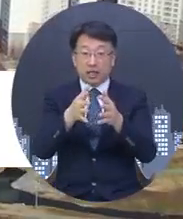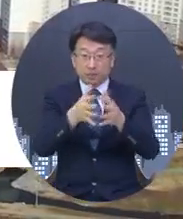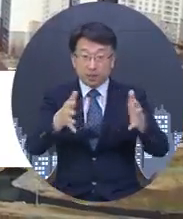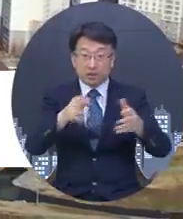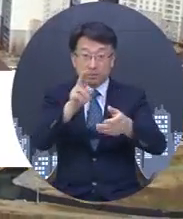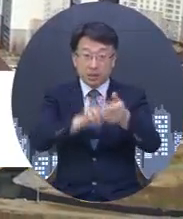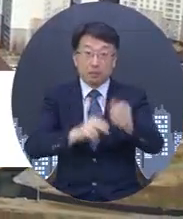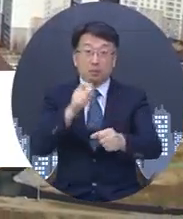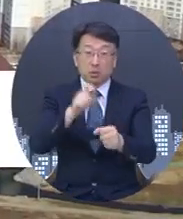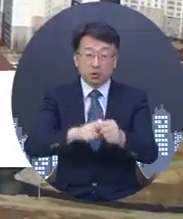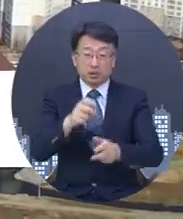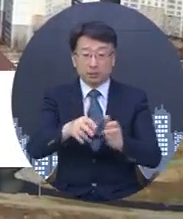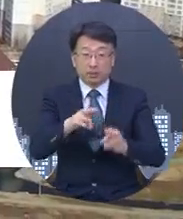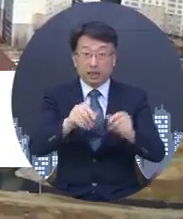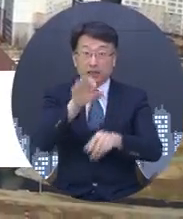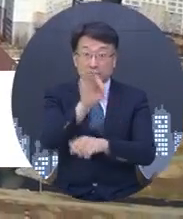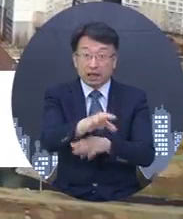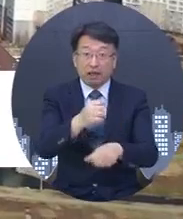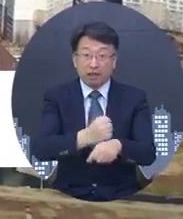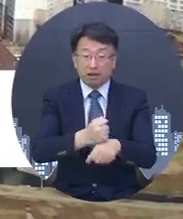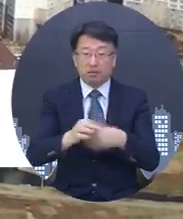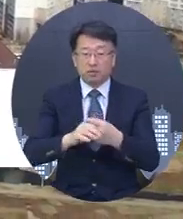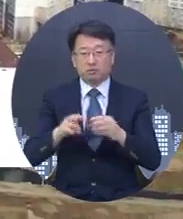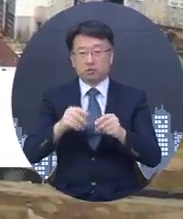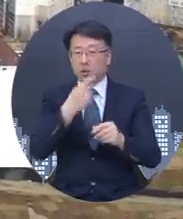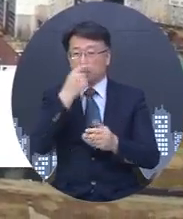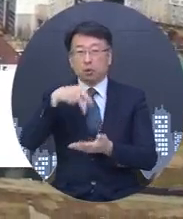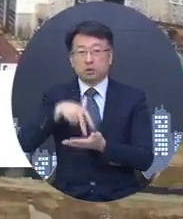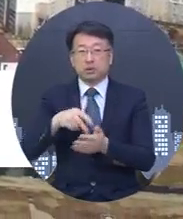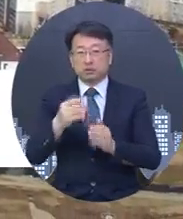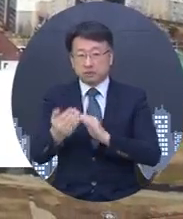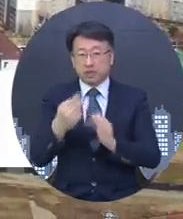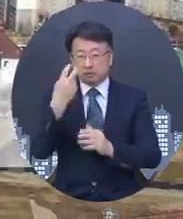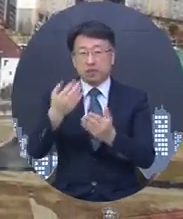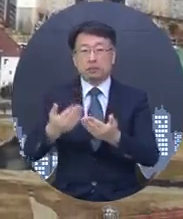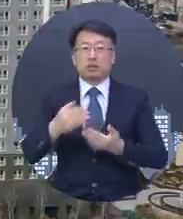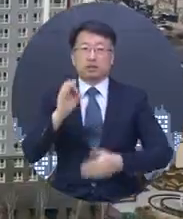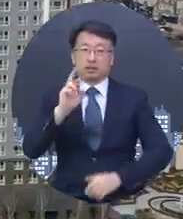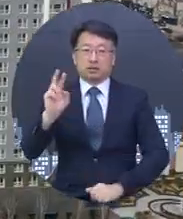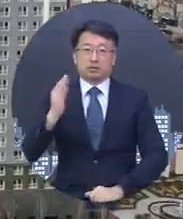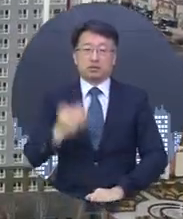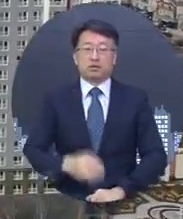공급할 목적으로 사업 부지를 매입하려면 분양 보증 예비 심사를